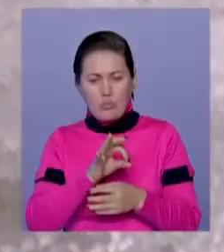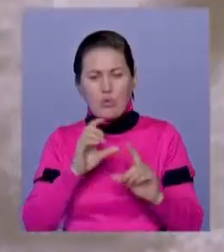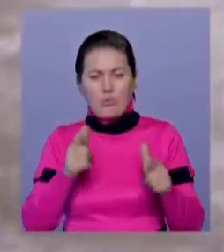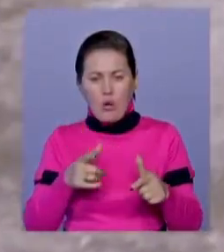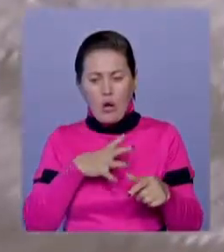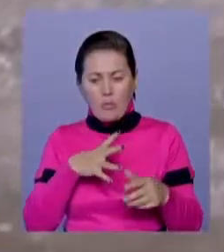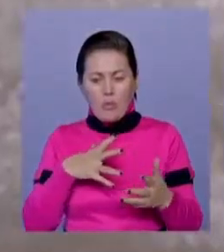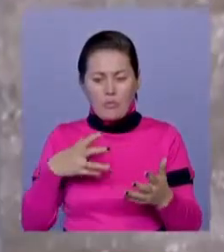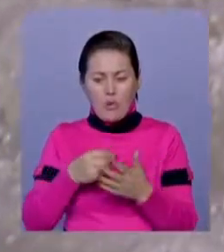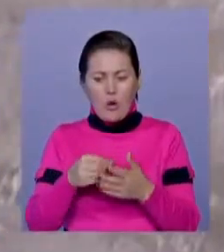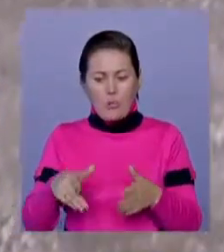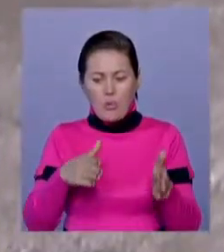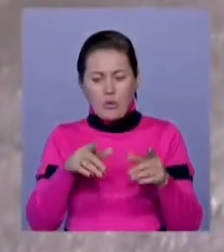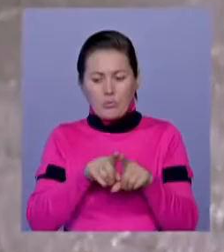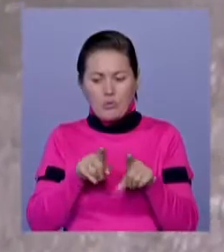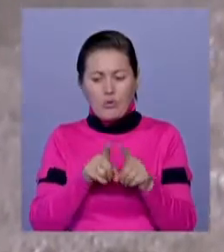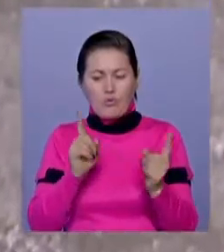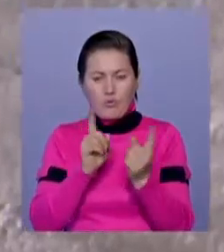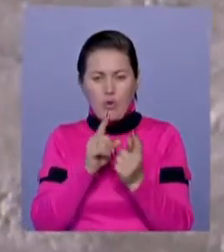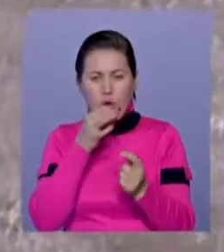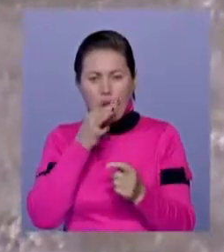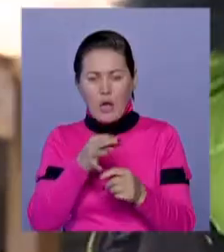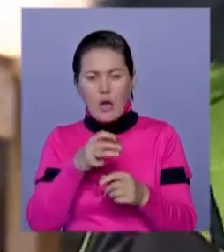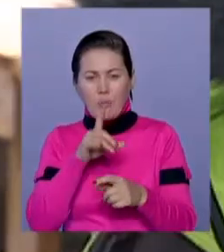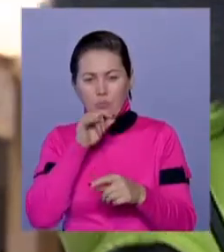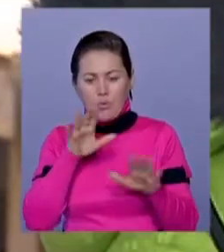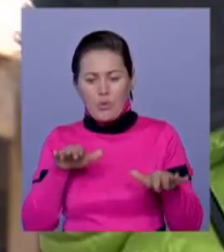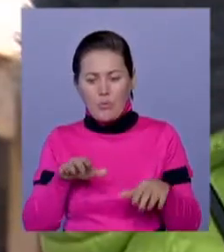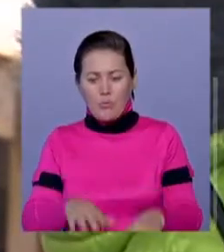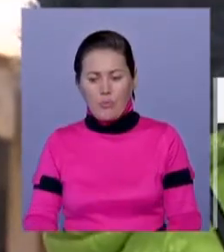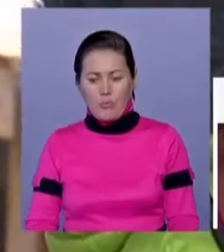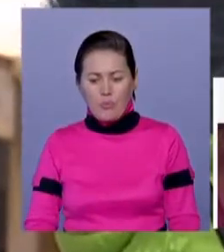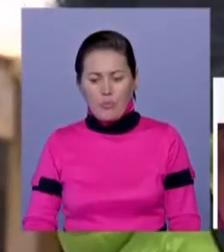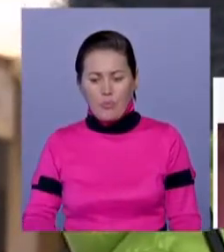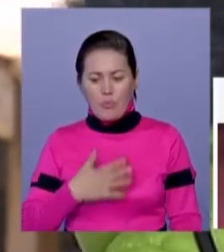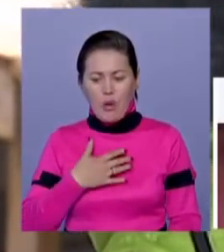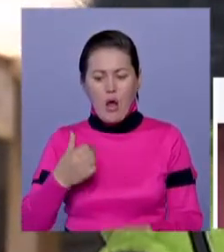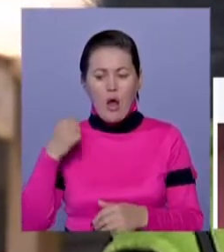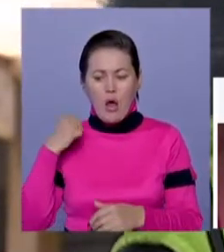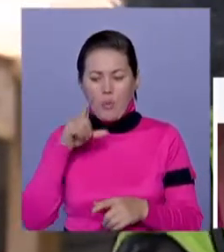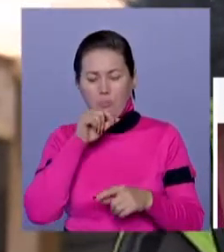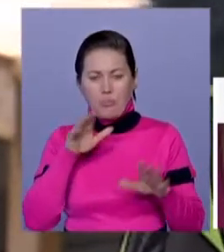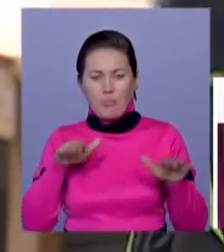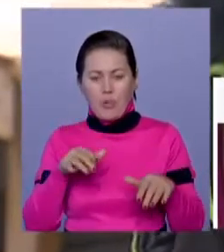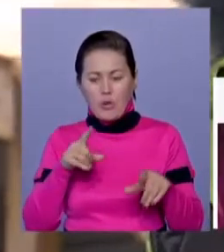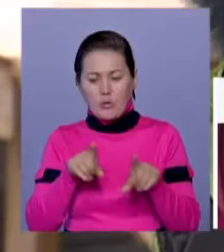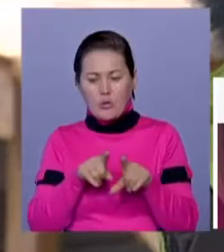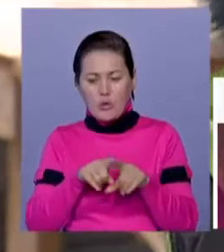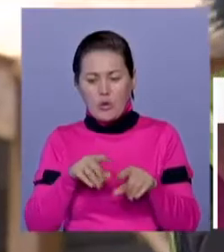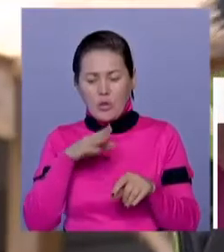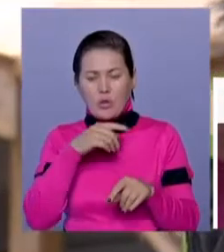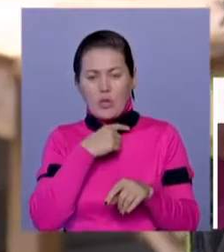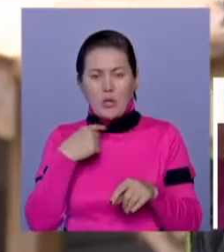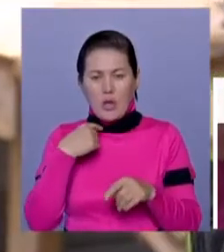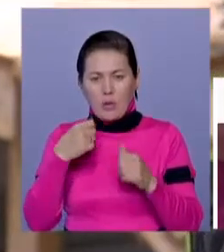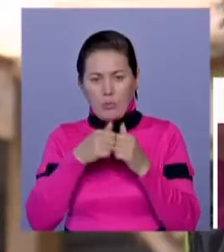келіншектің жолақысын төлеп жылқысын қуана қарсы алатынын жеткізіпті. Вот этот пеликан. Менің арт жағымда тұрған мына бір қазан жақында Талғар маңында